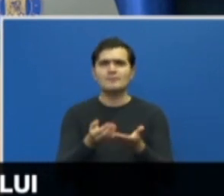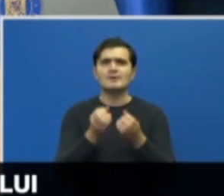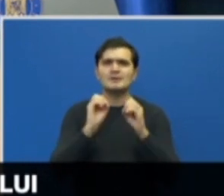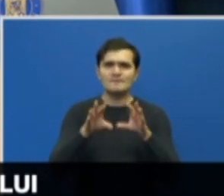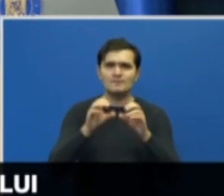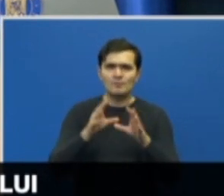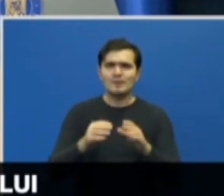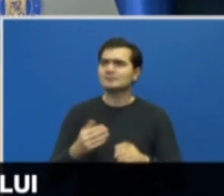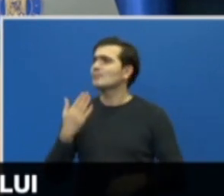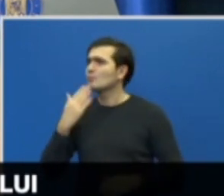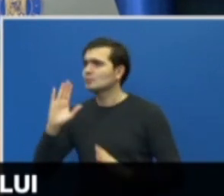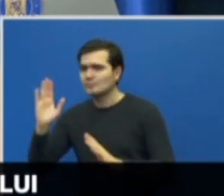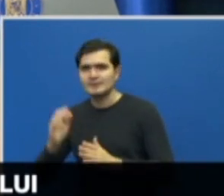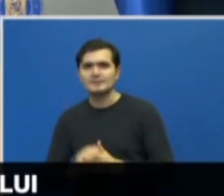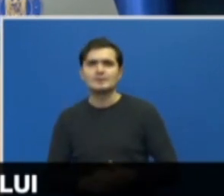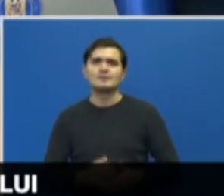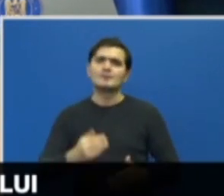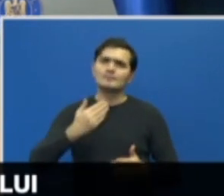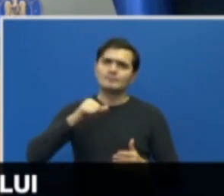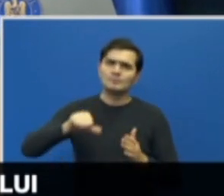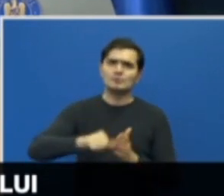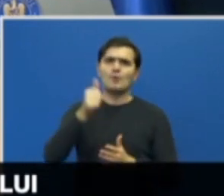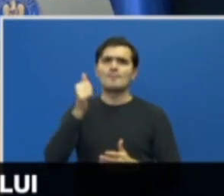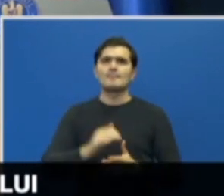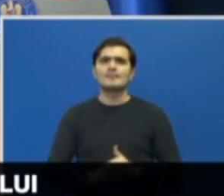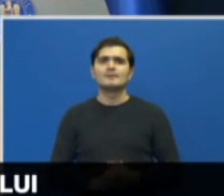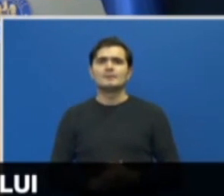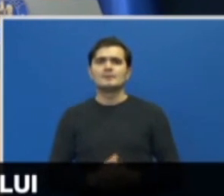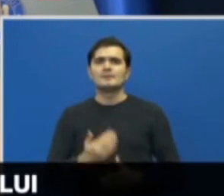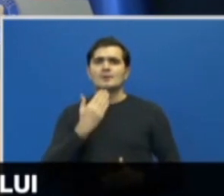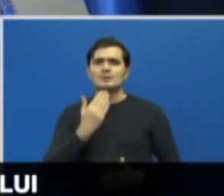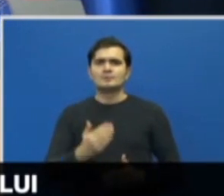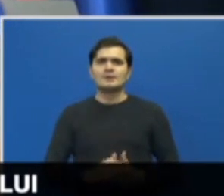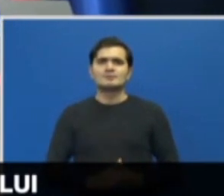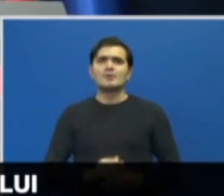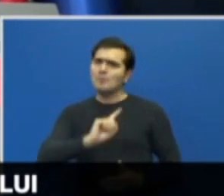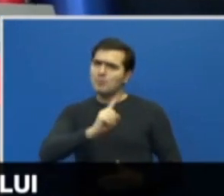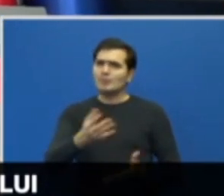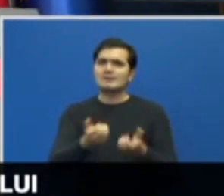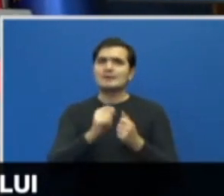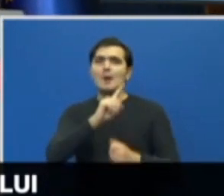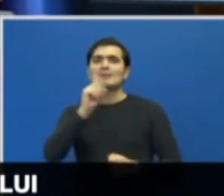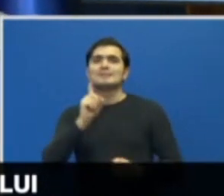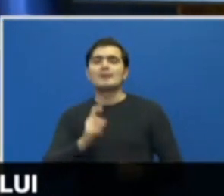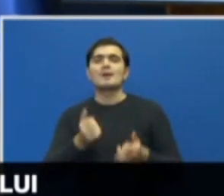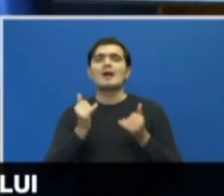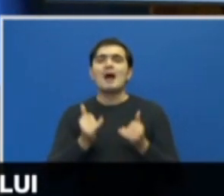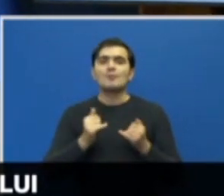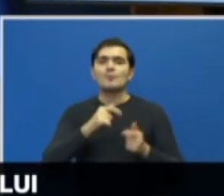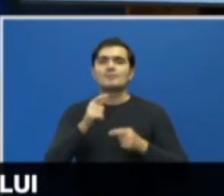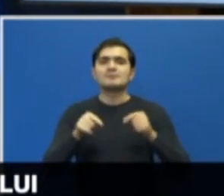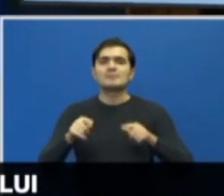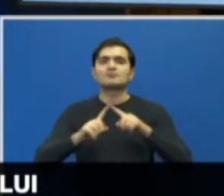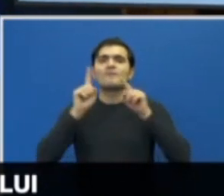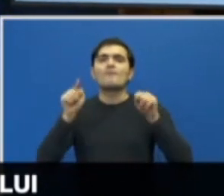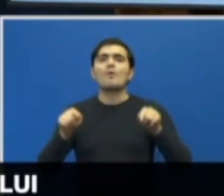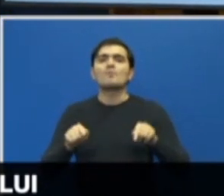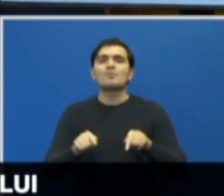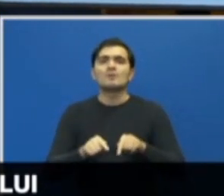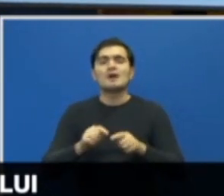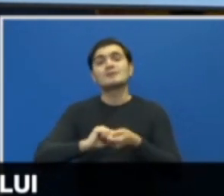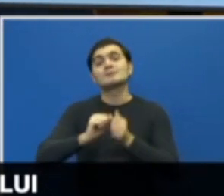frumos. Și aveți, mulțumesc foarte mult încă o dată. O secundă, domnule ministru. Putem să luăm întrebări acum în legătură cu acest formular sau după